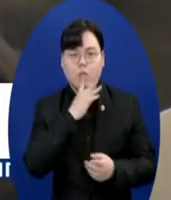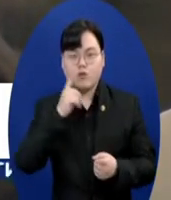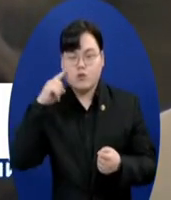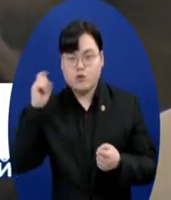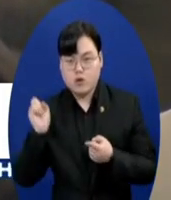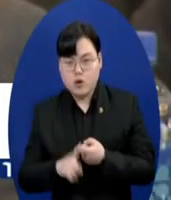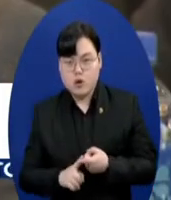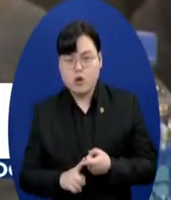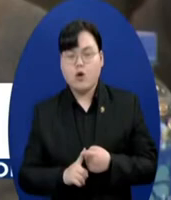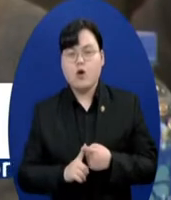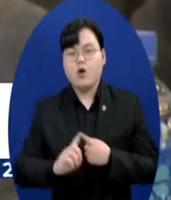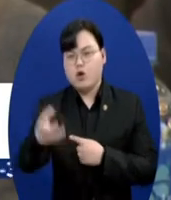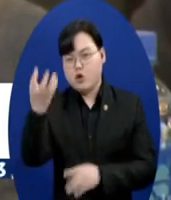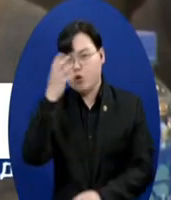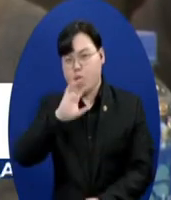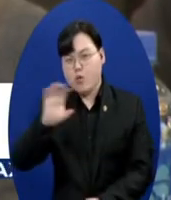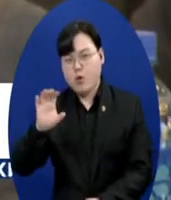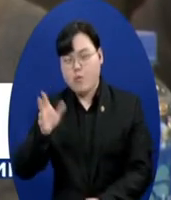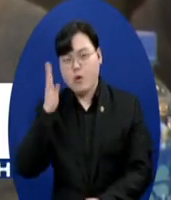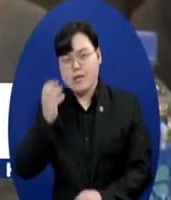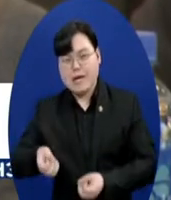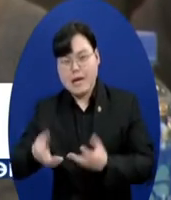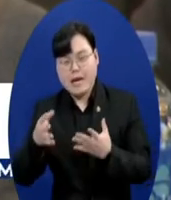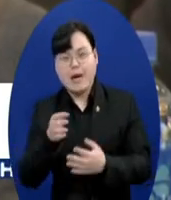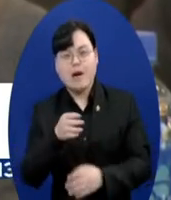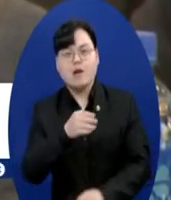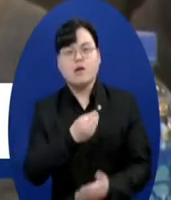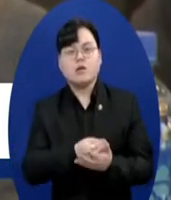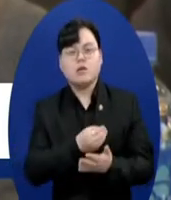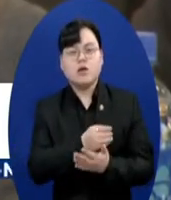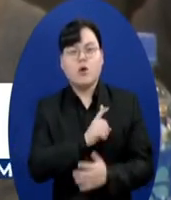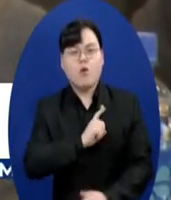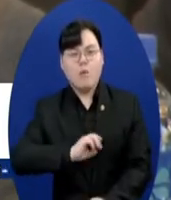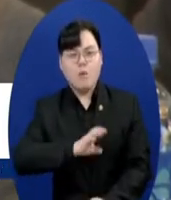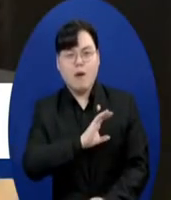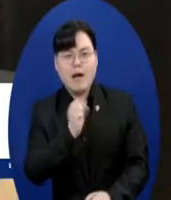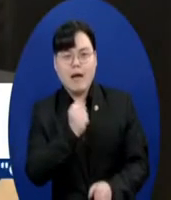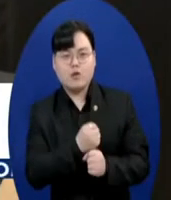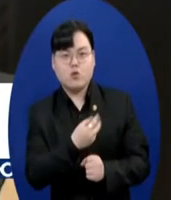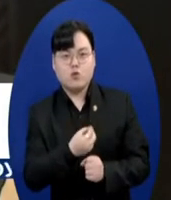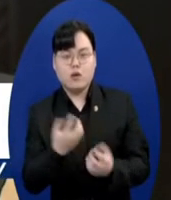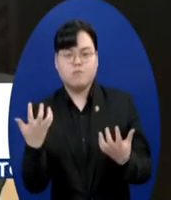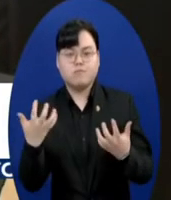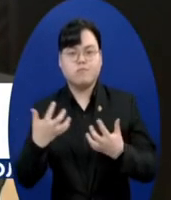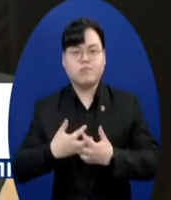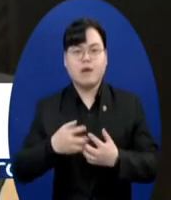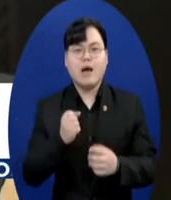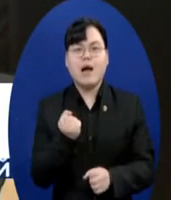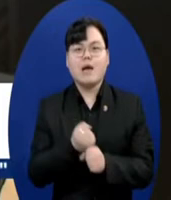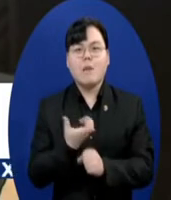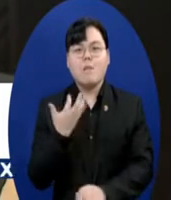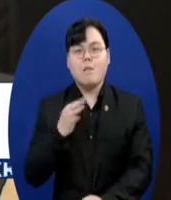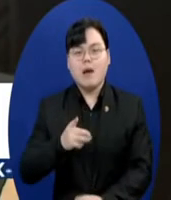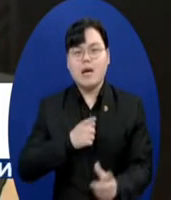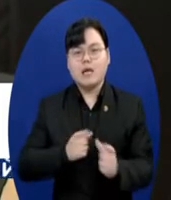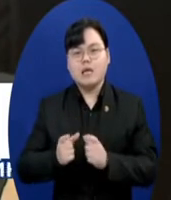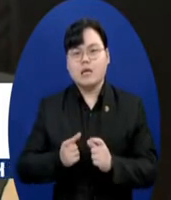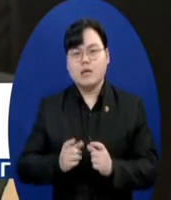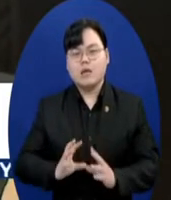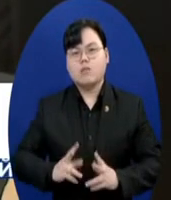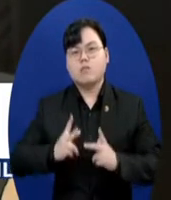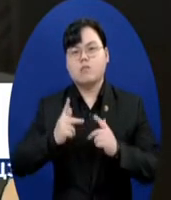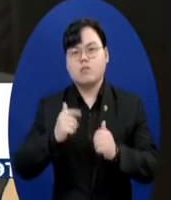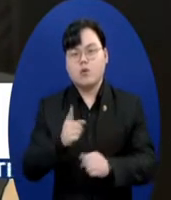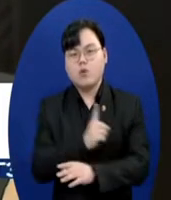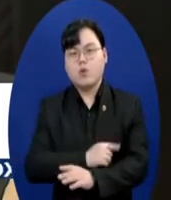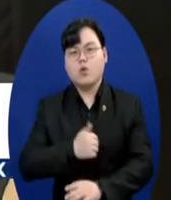байна. Өөрөөр хэлбэл төрөнд бодлого гаргаж, компаниудын ажил хэрэг болгодог байвал аль аль талдаа ажлын байр бий болж, эдийн засаг сэргэхэд